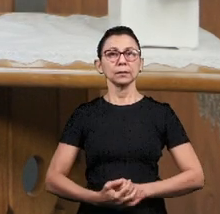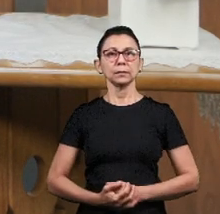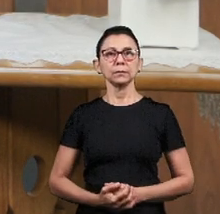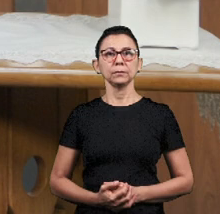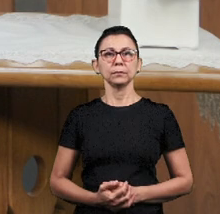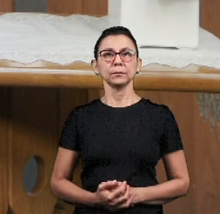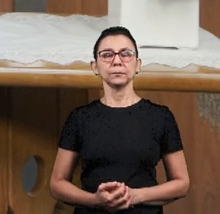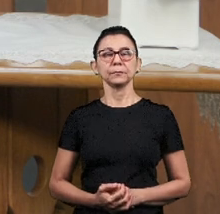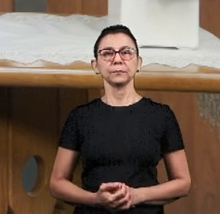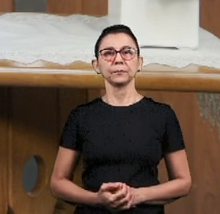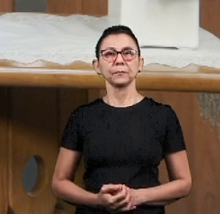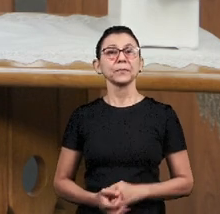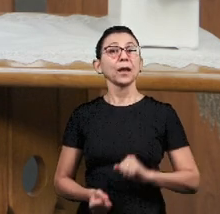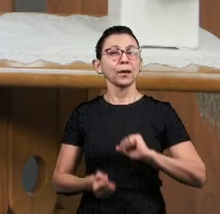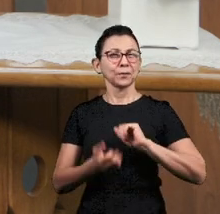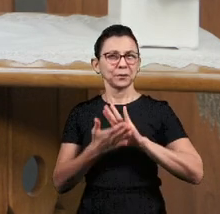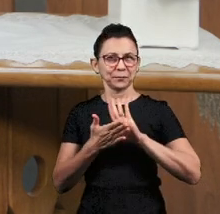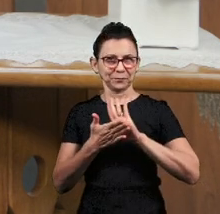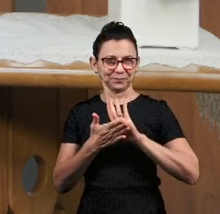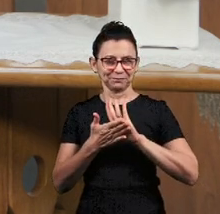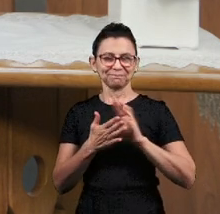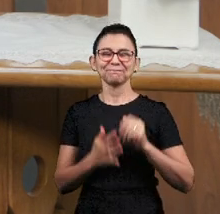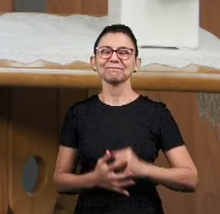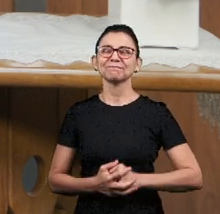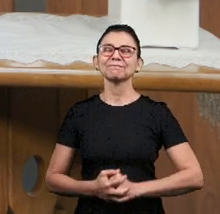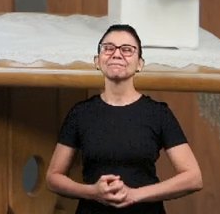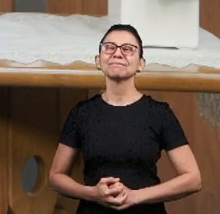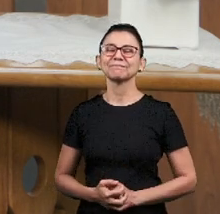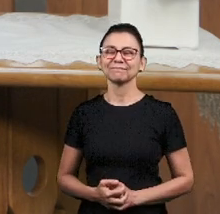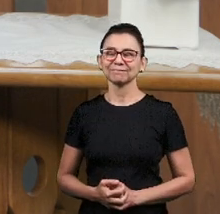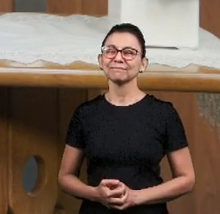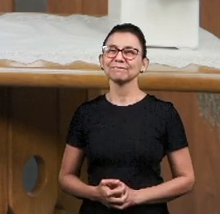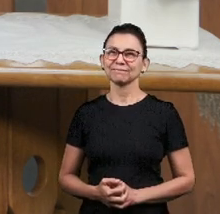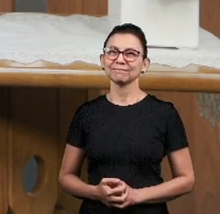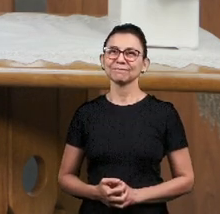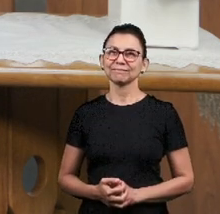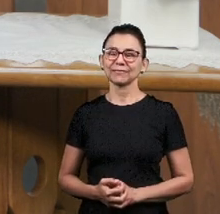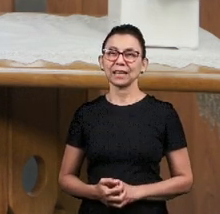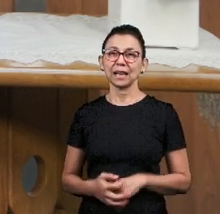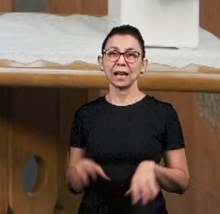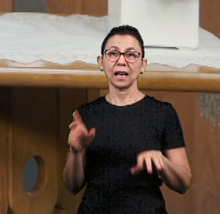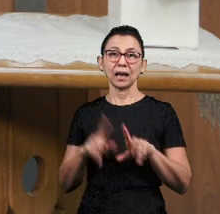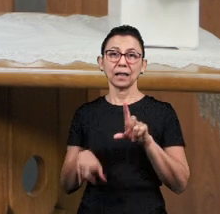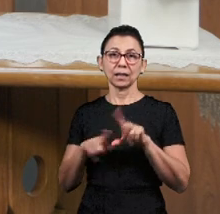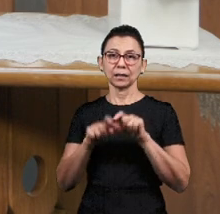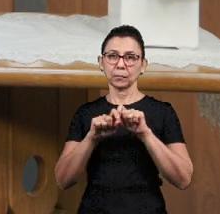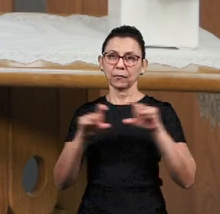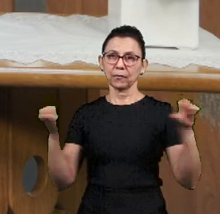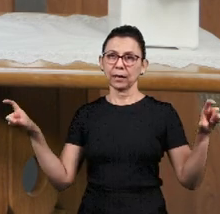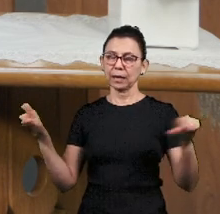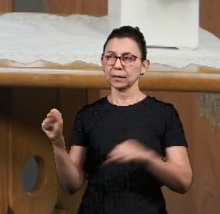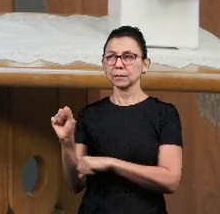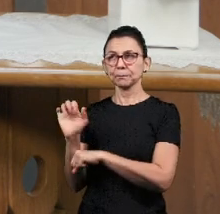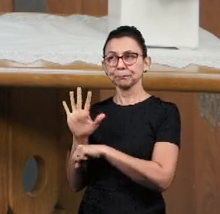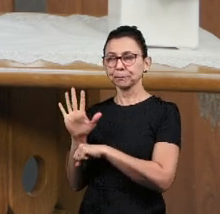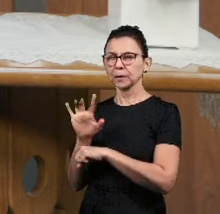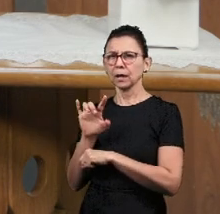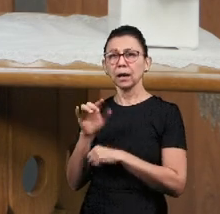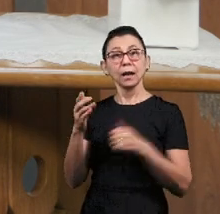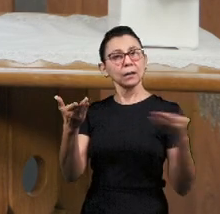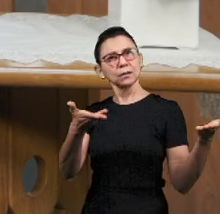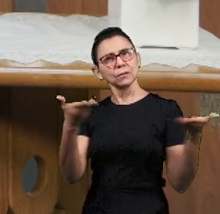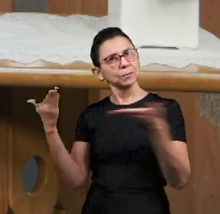Nous allons maintenant chanter un chant au Seigneur. La louange sera jouée ici. Les paroles vont